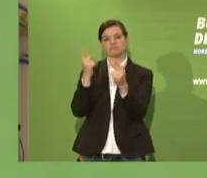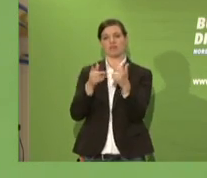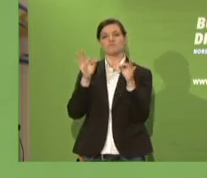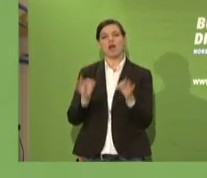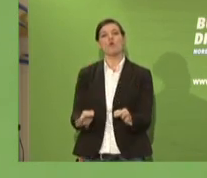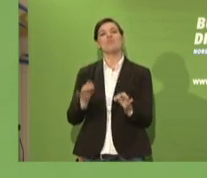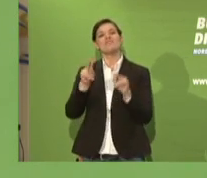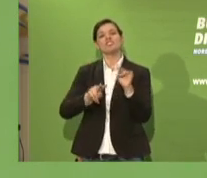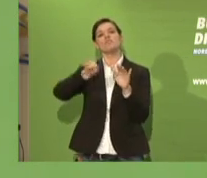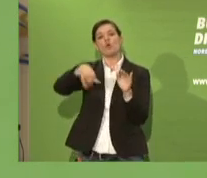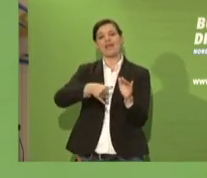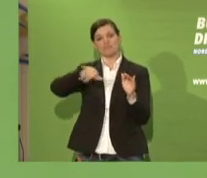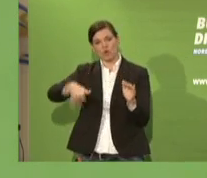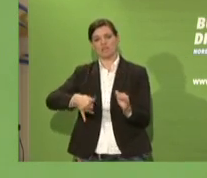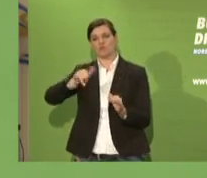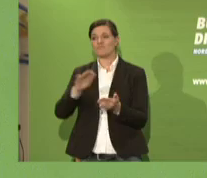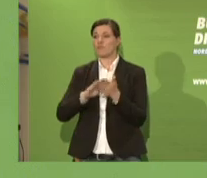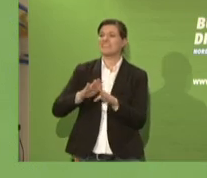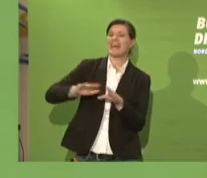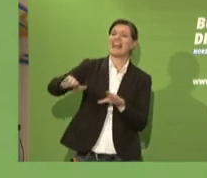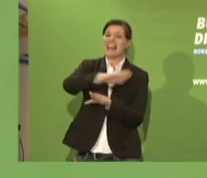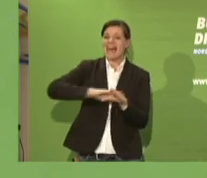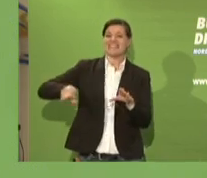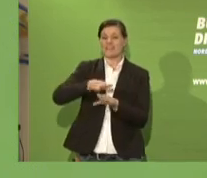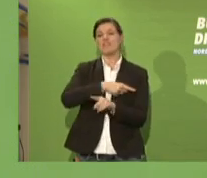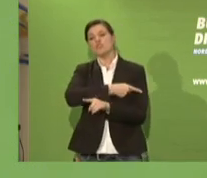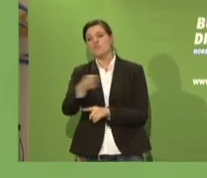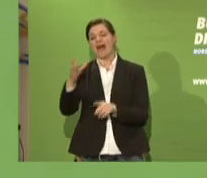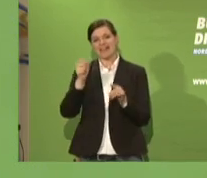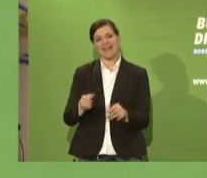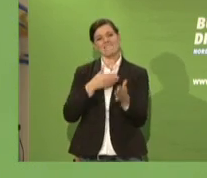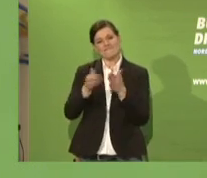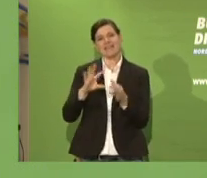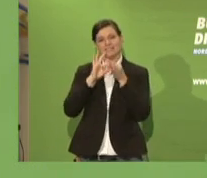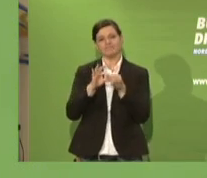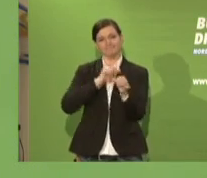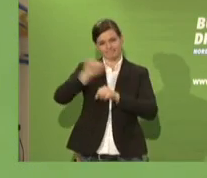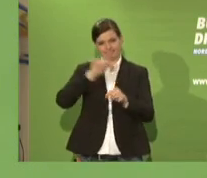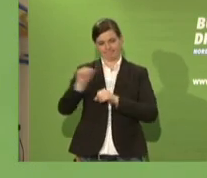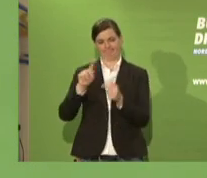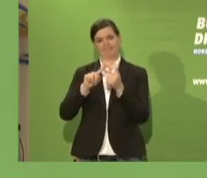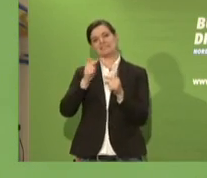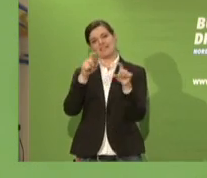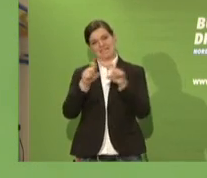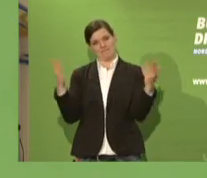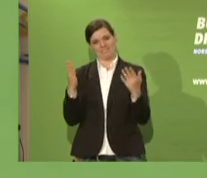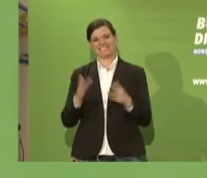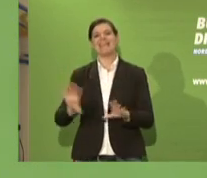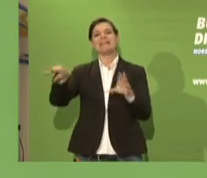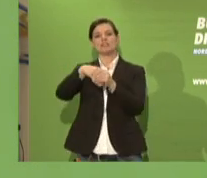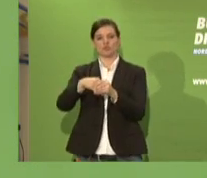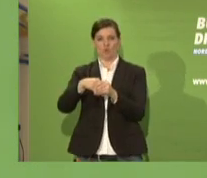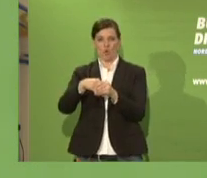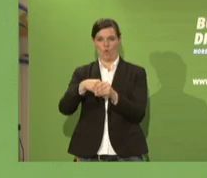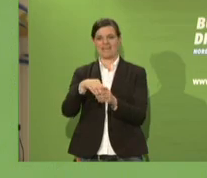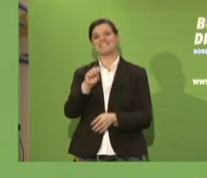entwickeln, damit wir es flächendeckend auch tatsächlich schaffen, an diesem Projekt weiterzuarbeiten. Zweites Thema. Inklusion.